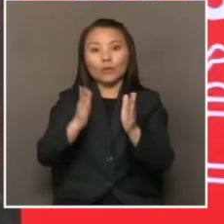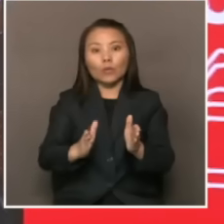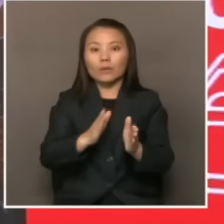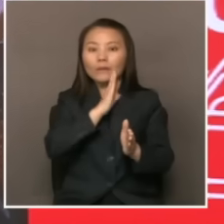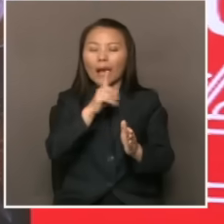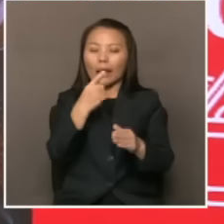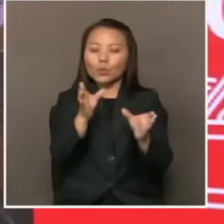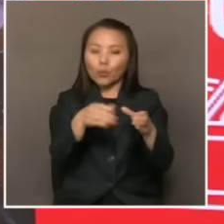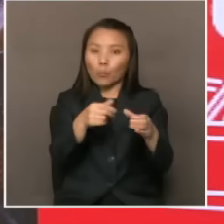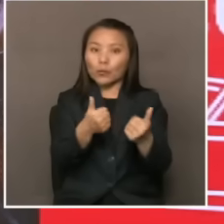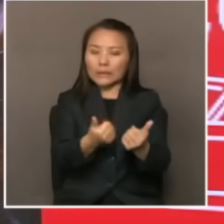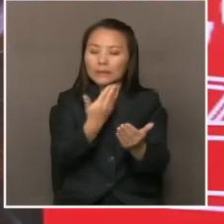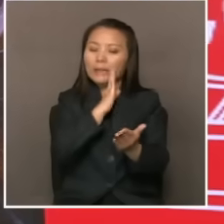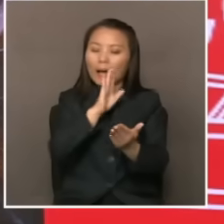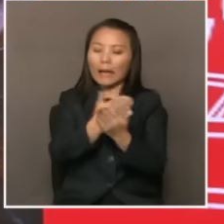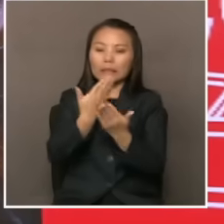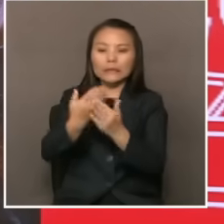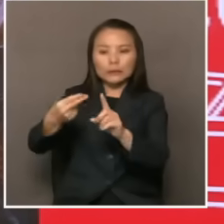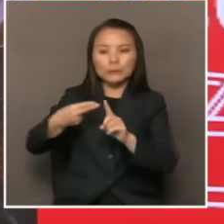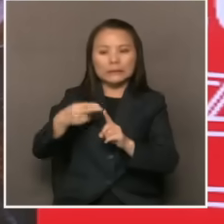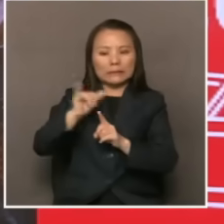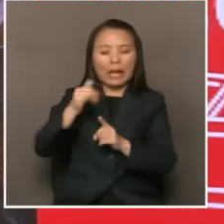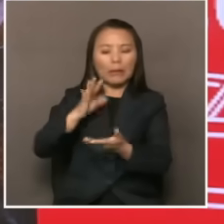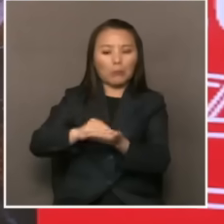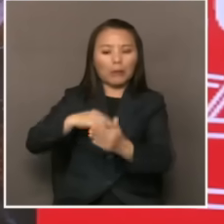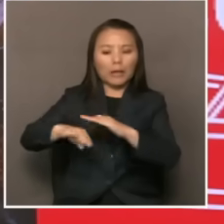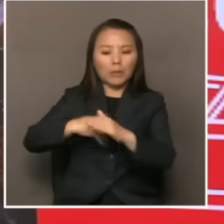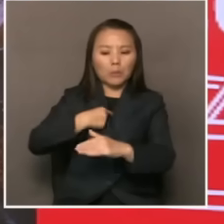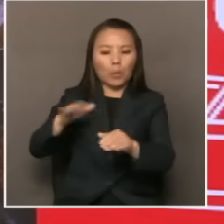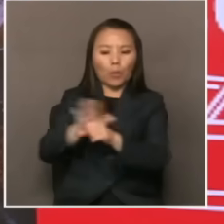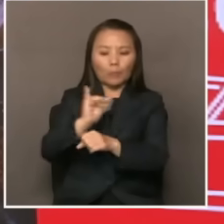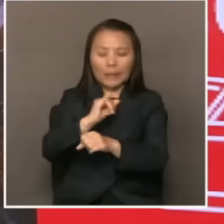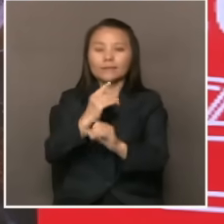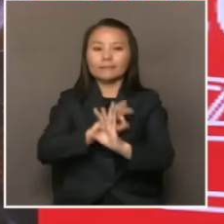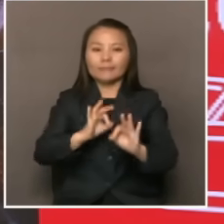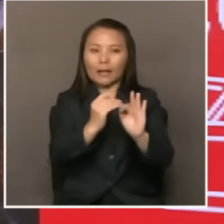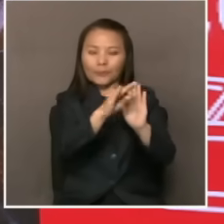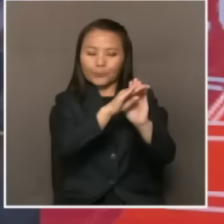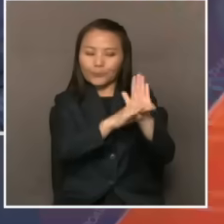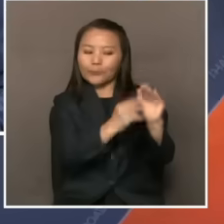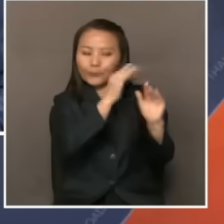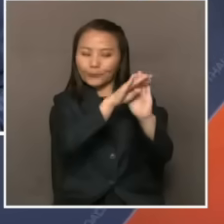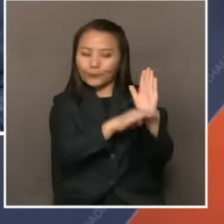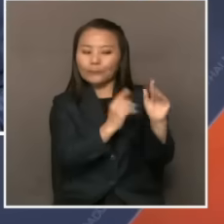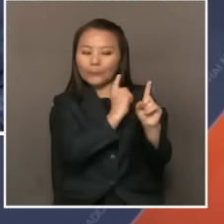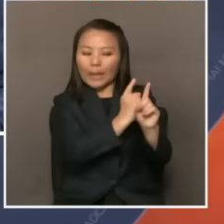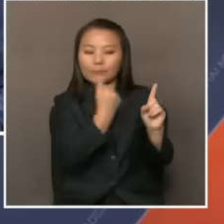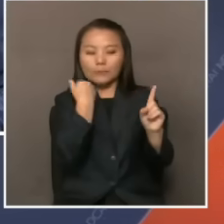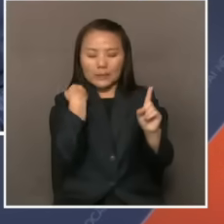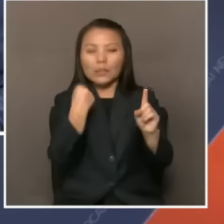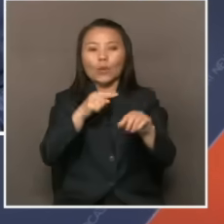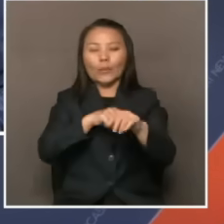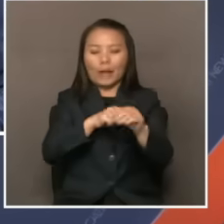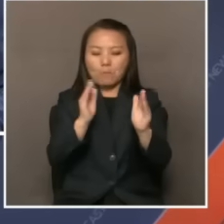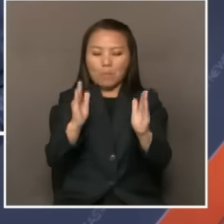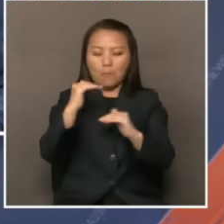อยู่ในกลุ่มที่ตอนนี้ยังไม่ได้รับสิทธิ์เพราะว่าข้อมูลไม่สมบูรณ์ก็ได้ไปทำตามขั้นตอนแล้วก็ในกรอบเวลาที่ซ่าแจ้งไว้นะคะก็จะได้รับ